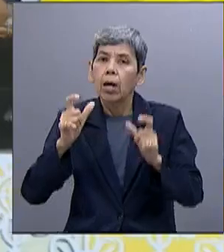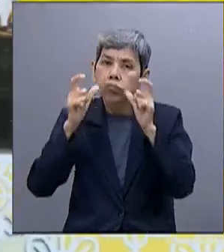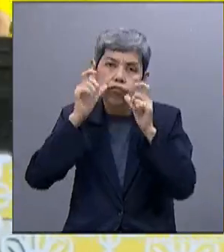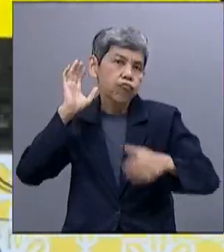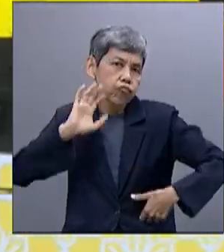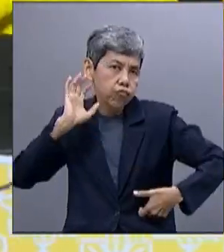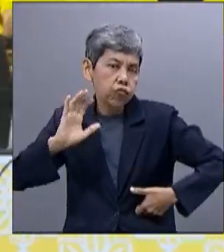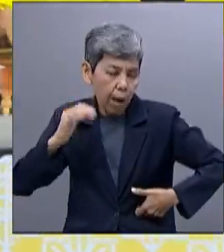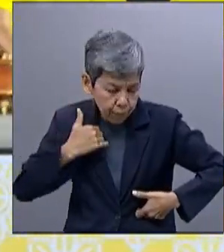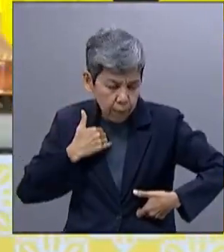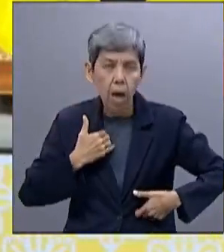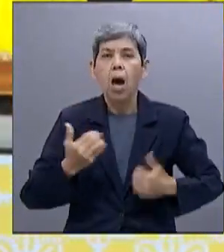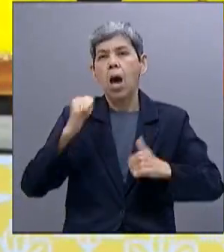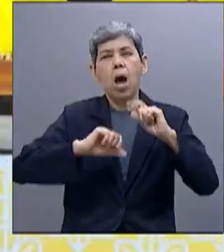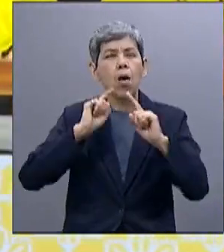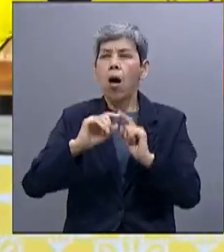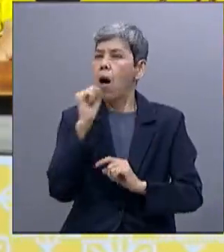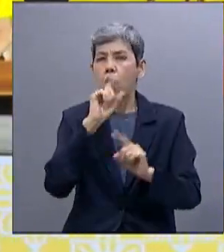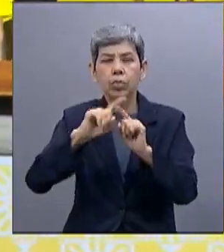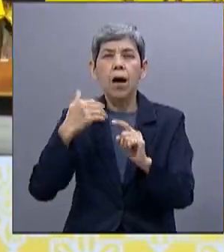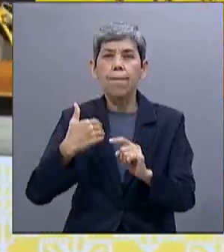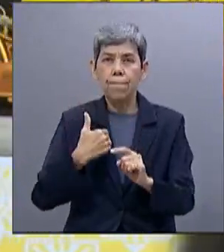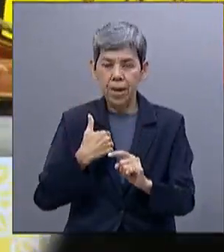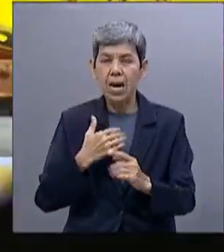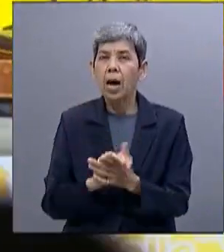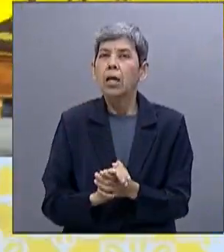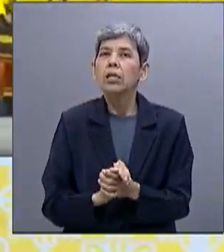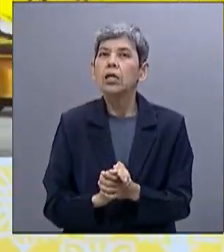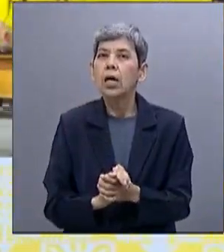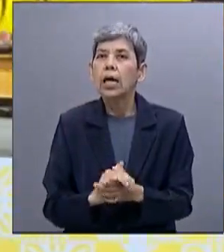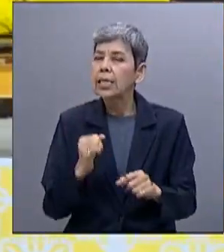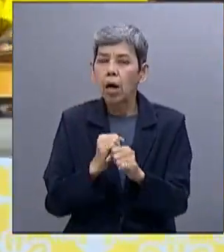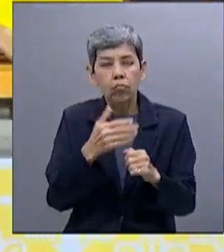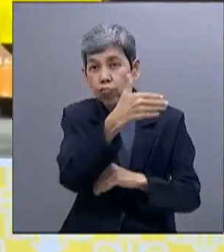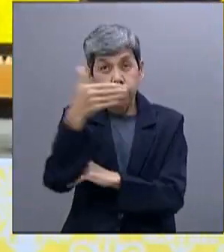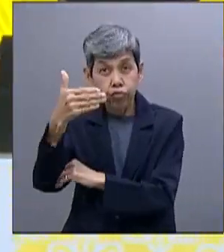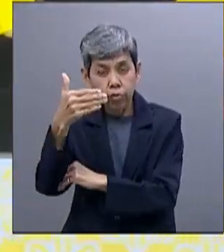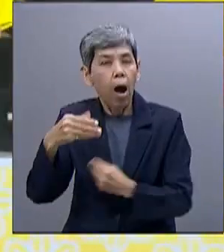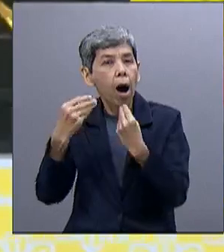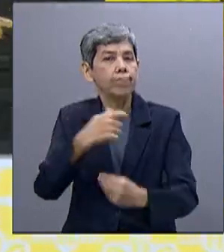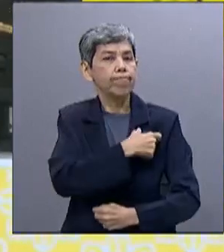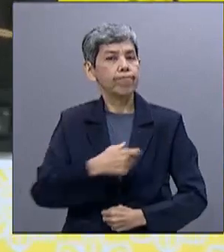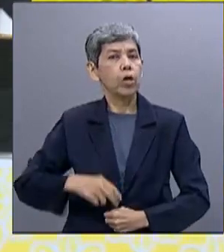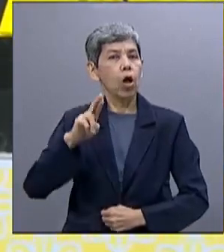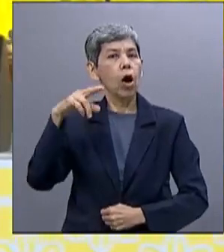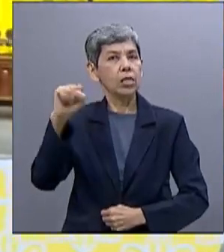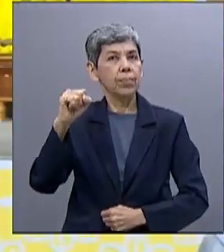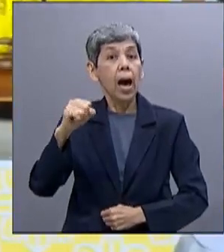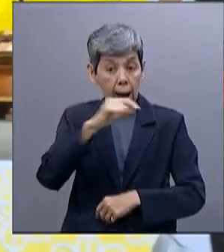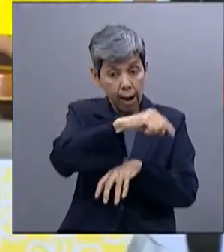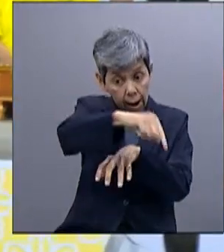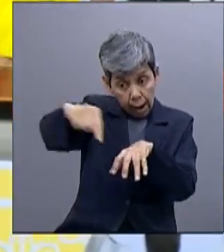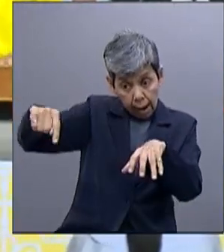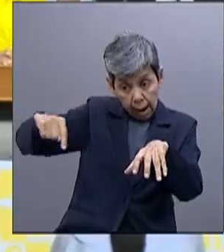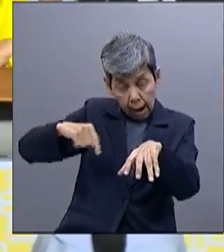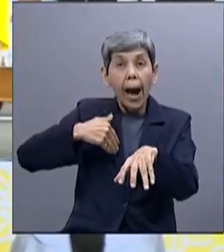นบ้านละครนอกละครเพลงมหานาฏกรรมรามายณะนานาชาติเฉลิมพระเกียรติค่ะรอบๆก็ยังมีนิทรรศการ